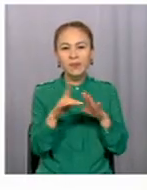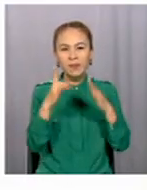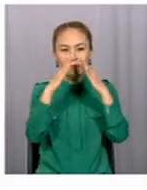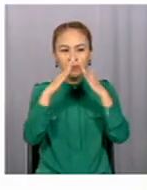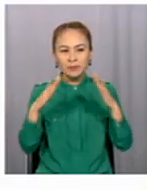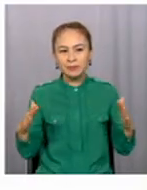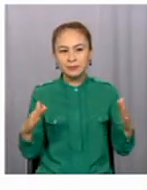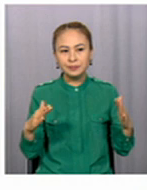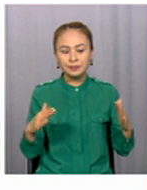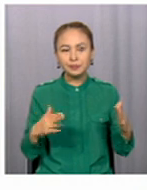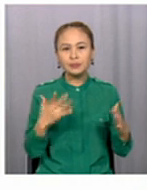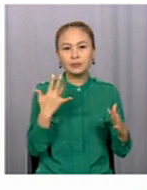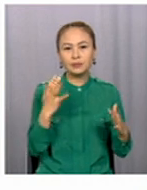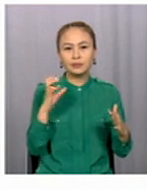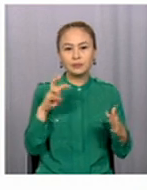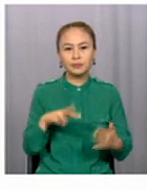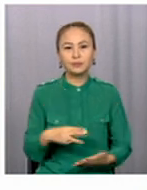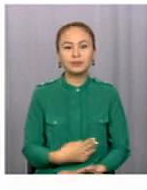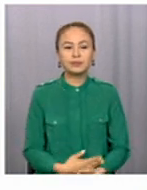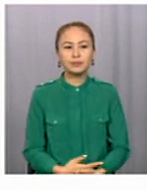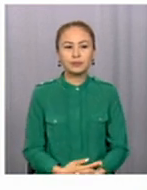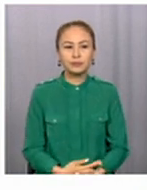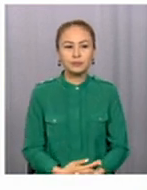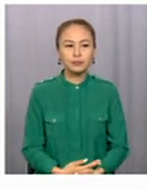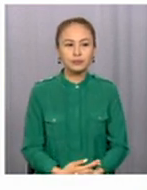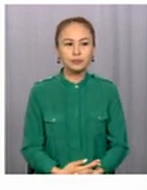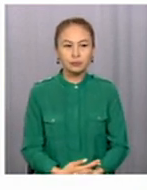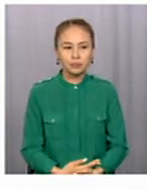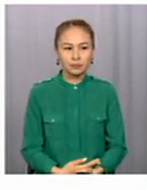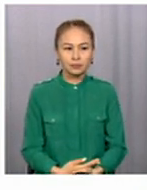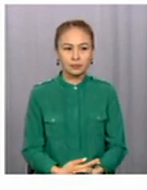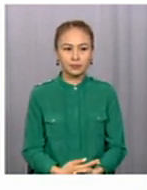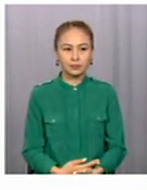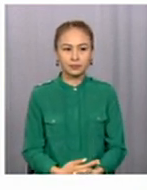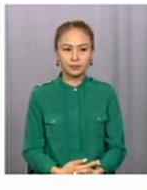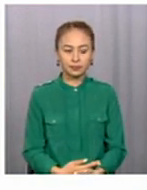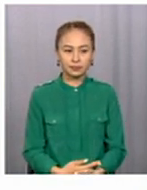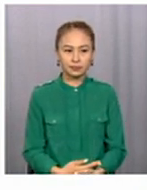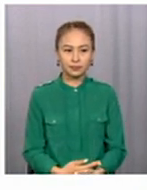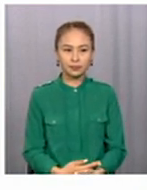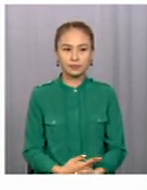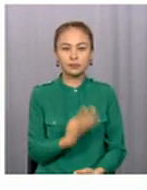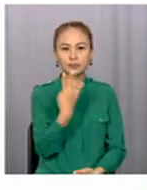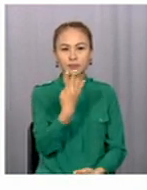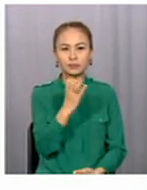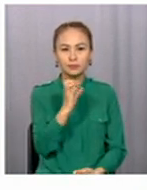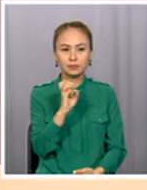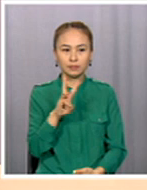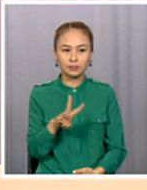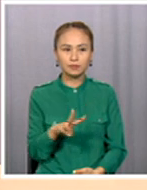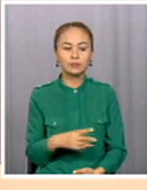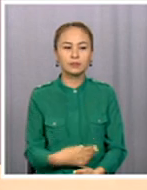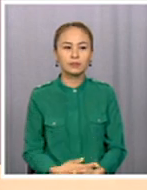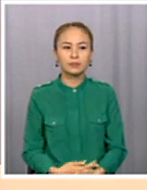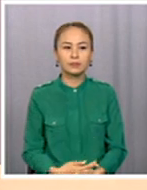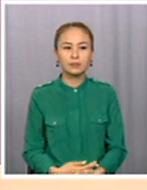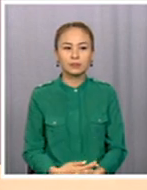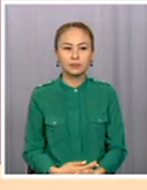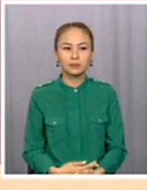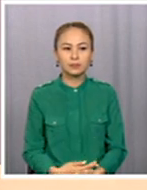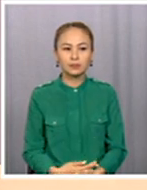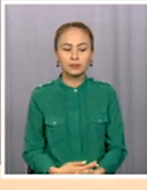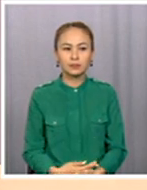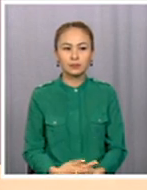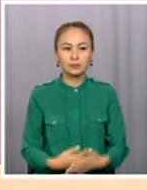ұзындығы неше сантиметрге тең? Дұрыс айтасында, 4 сантиметрге тең. Ендеше тік төрт